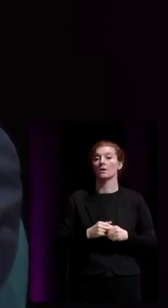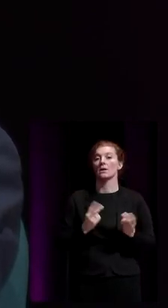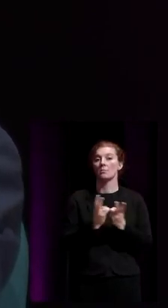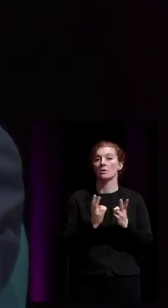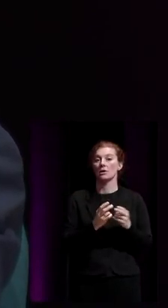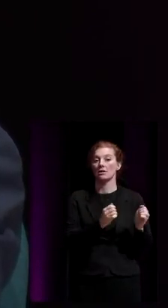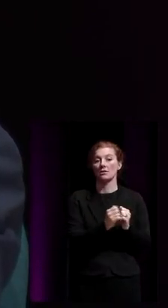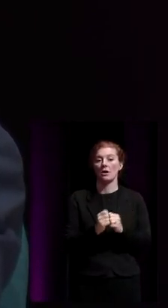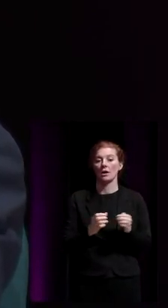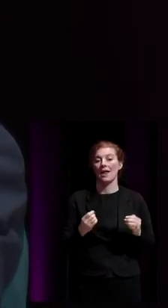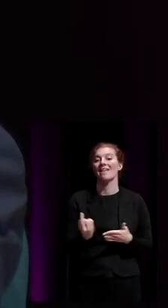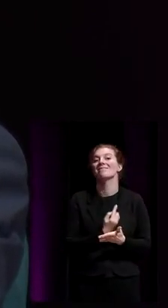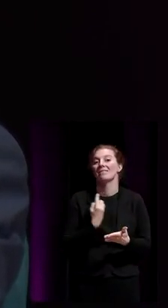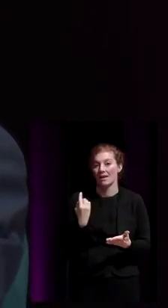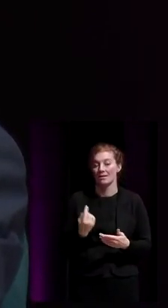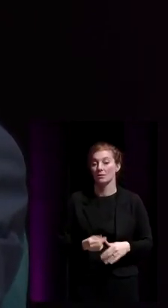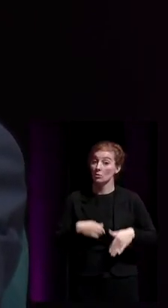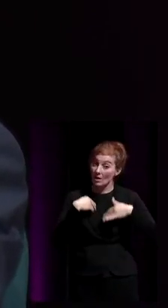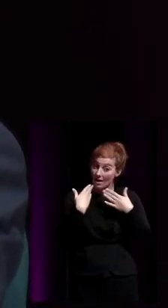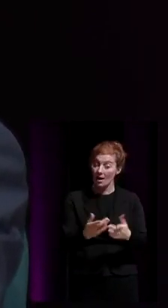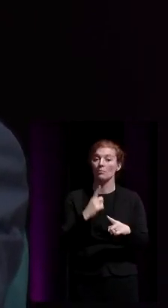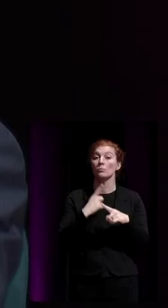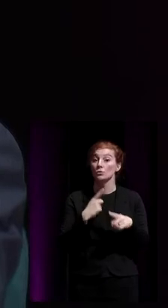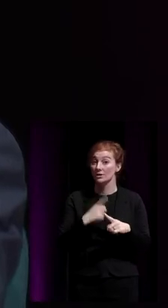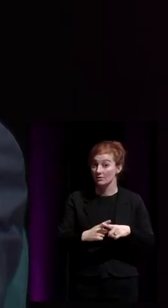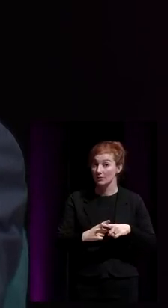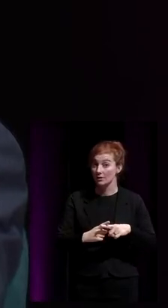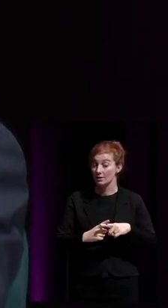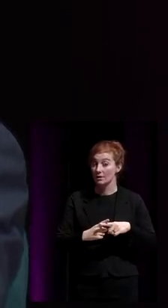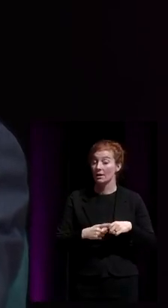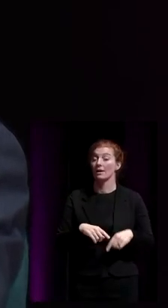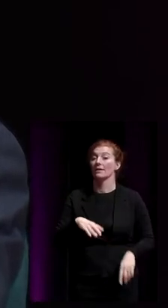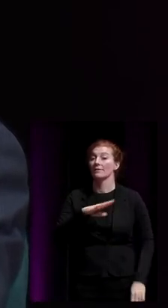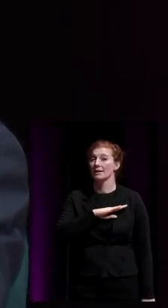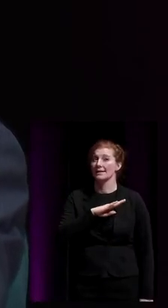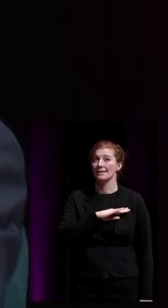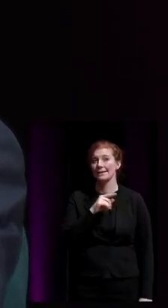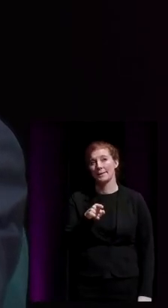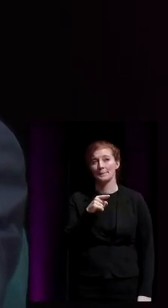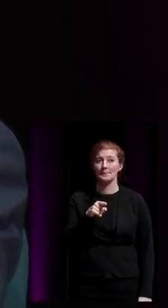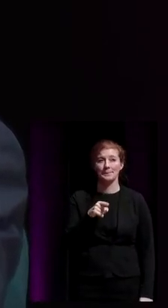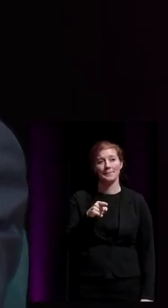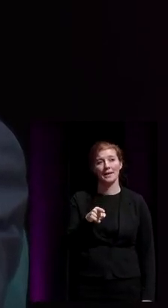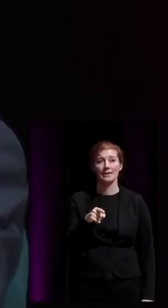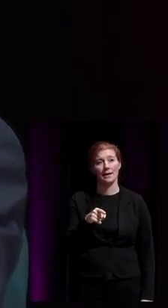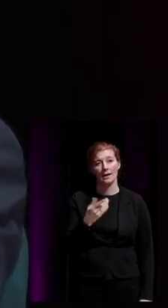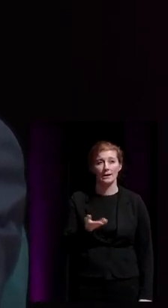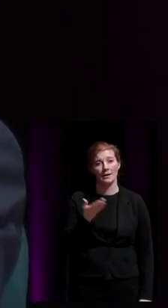att det är väldigt positivt att det finns den